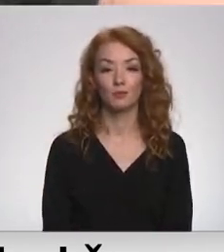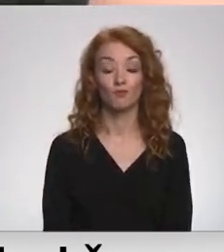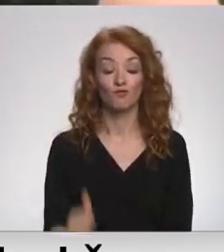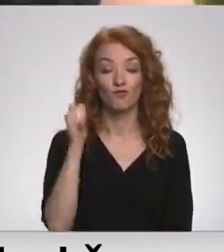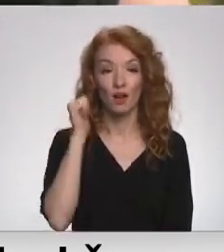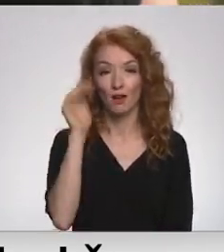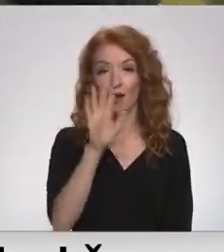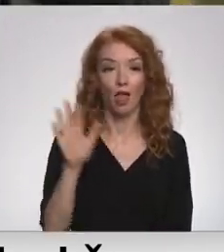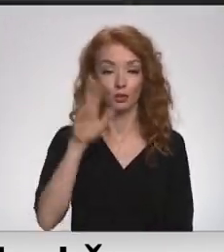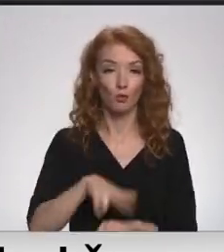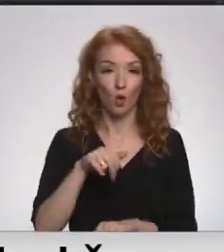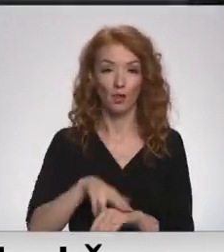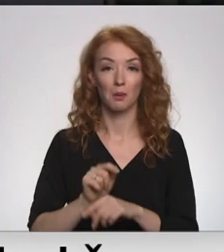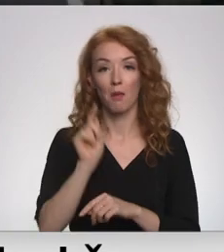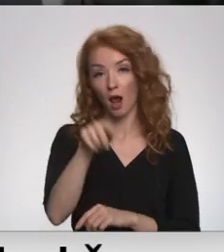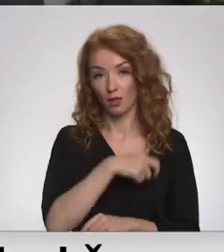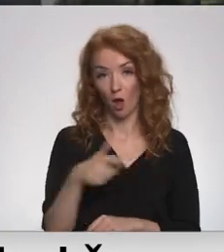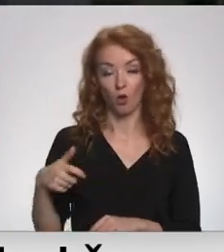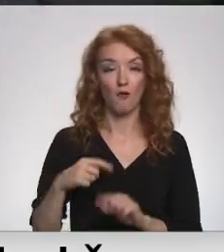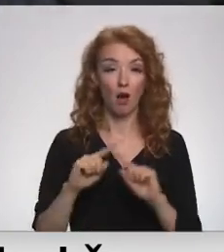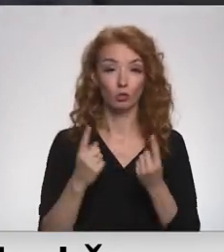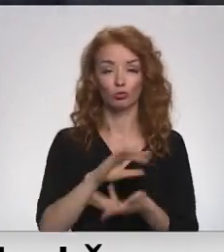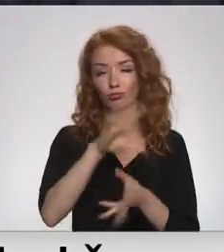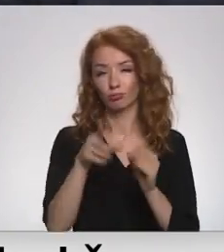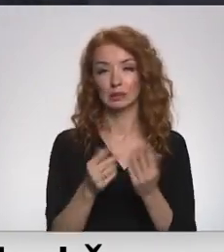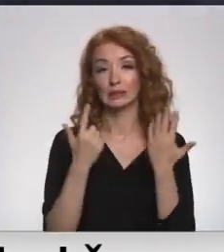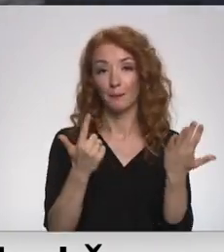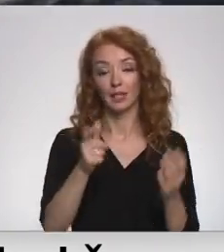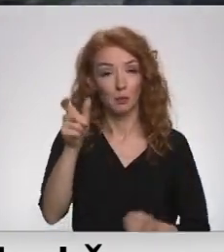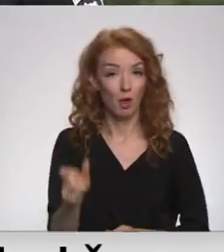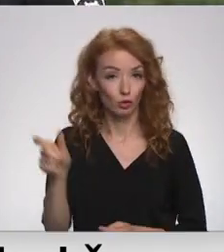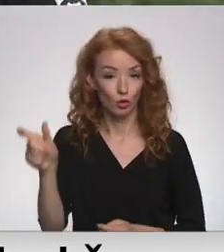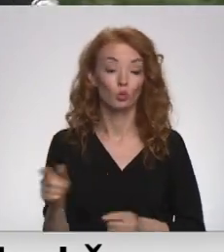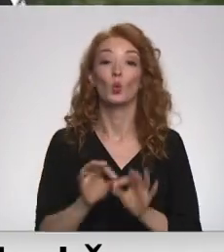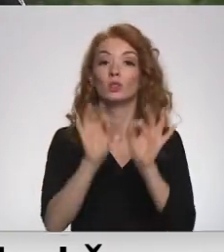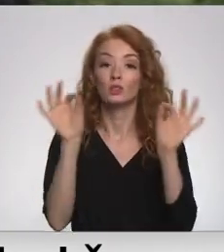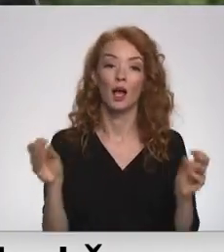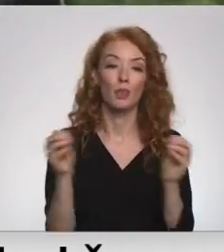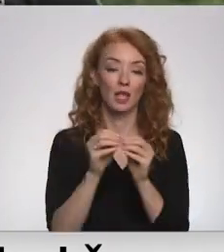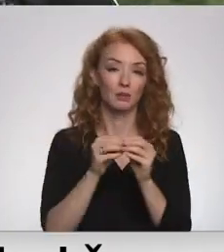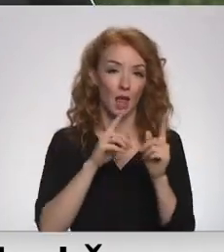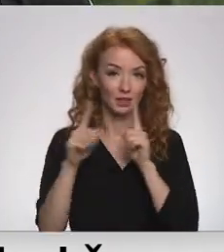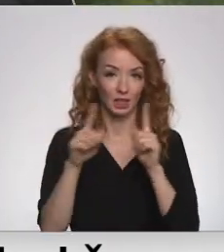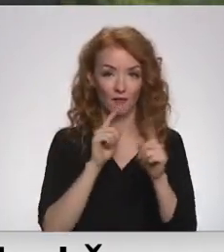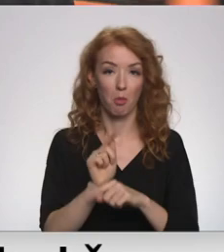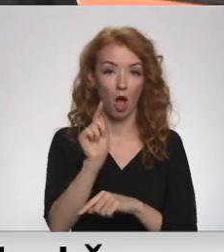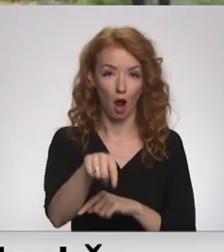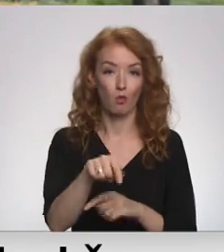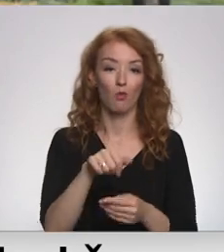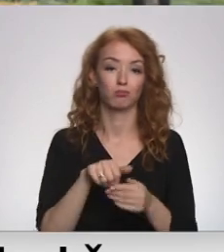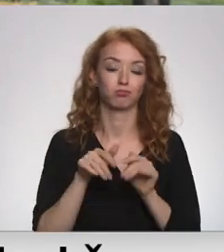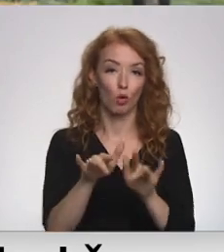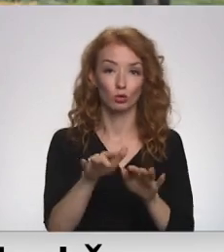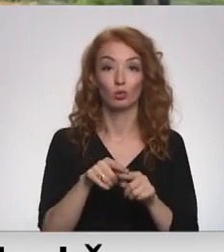Vakar valsts policija Pārdaugavā aizturēja kopumā 7 personas un sāka 10 administratīvā pārkāpuma procesus.